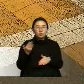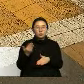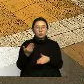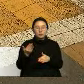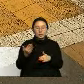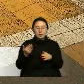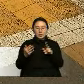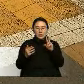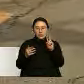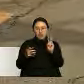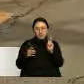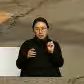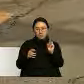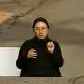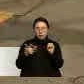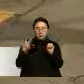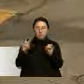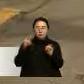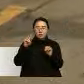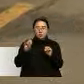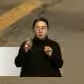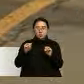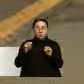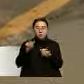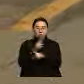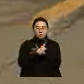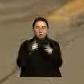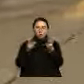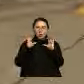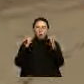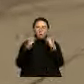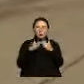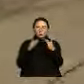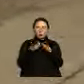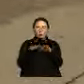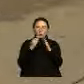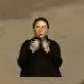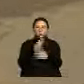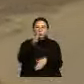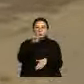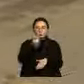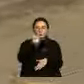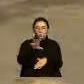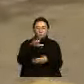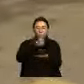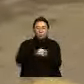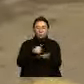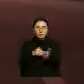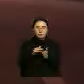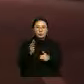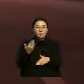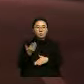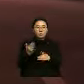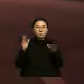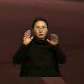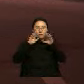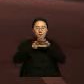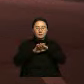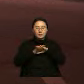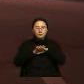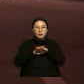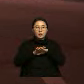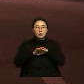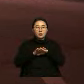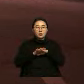가로 2m 세로 7m 크기로 더 풍동 소재 어린이집 뜬 모두 세 곳에 자리를 잡았습니다 어둠이 내린 저녁